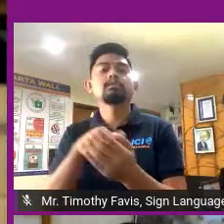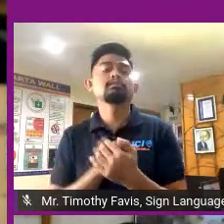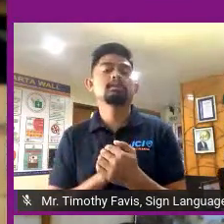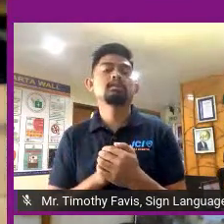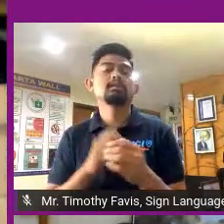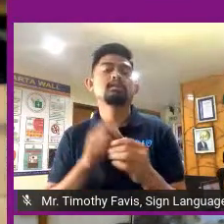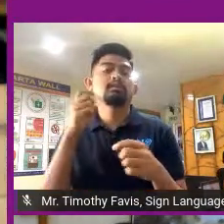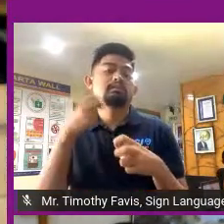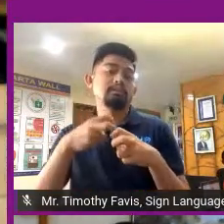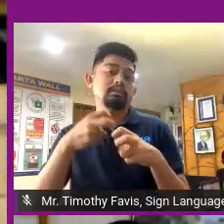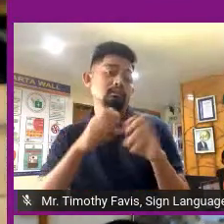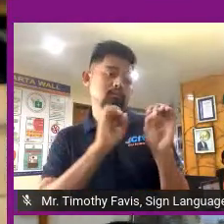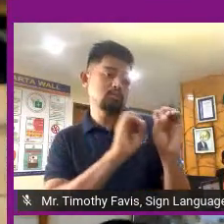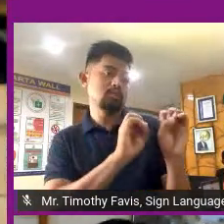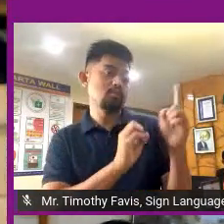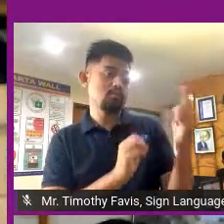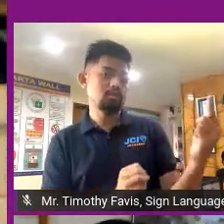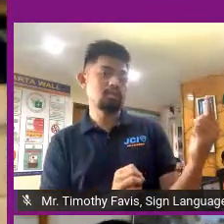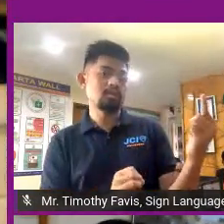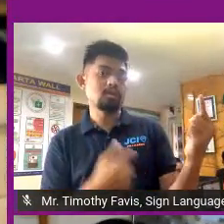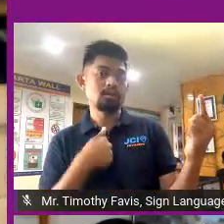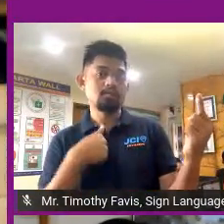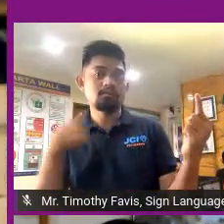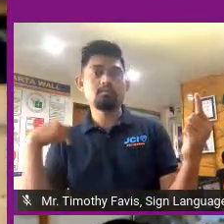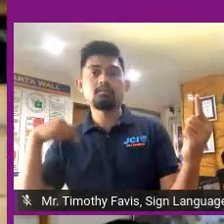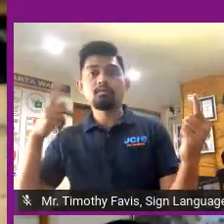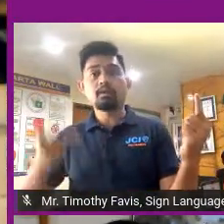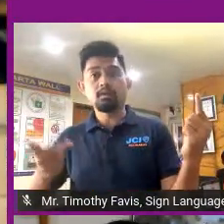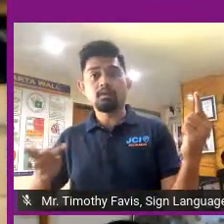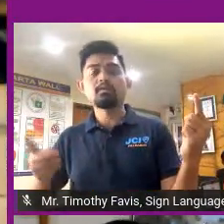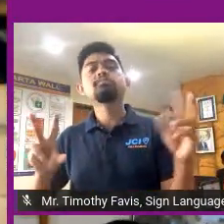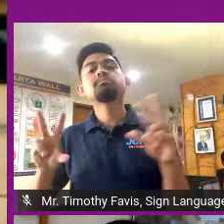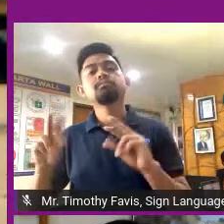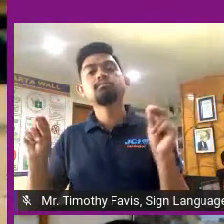isa. I suggest ma'am na if